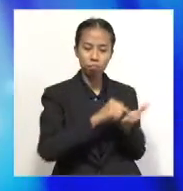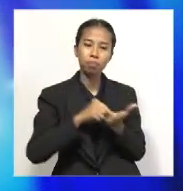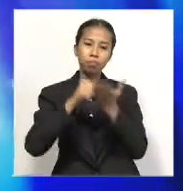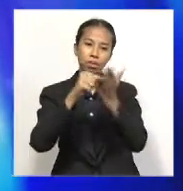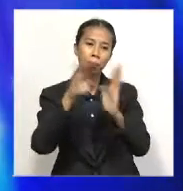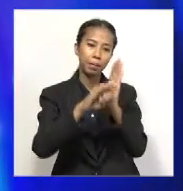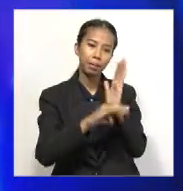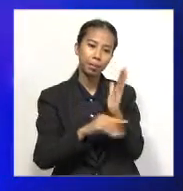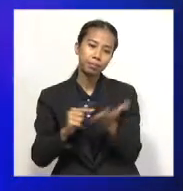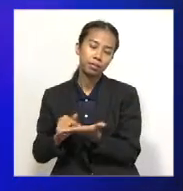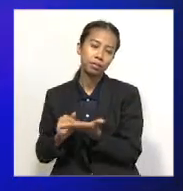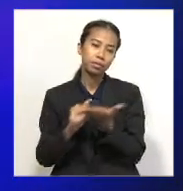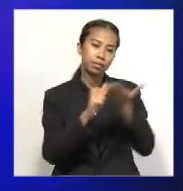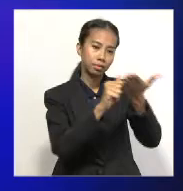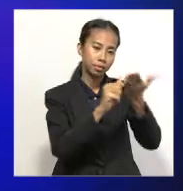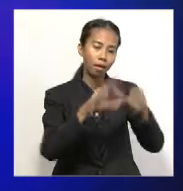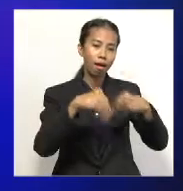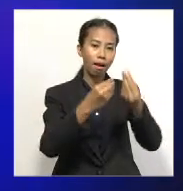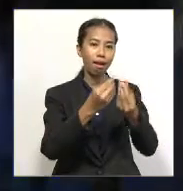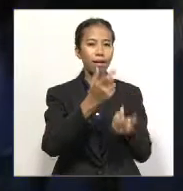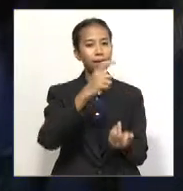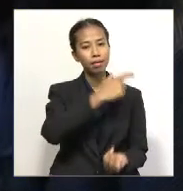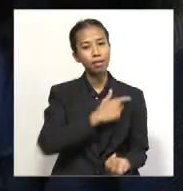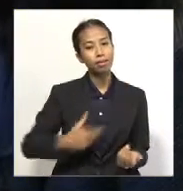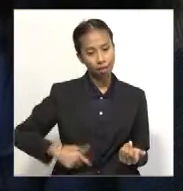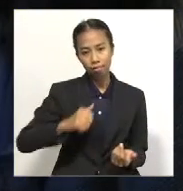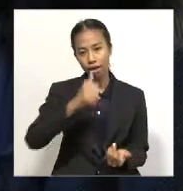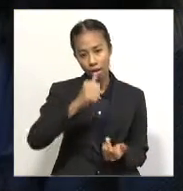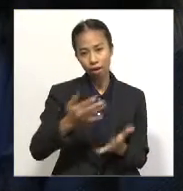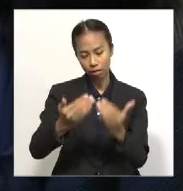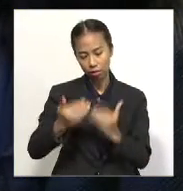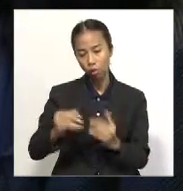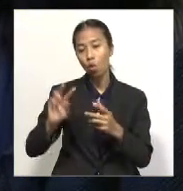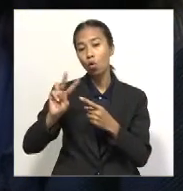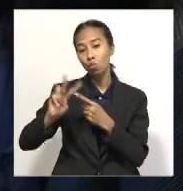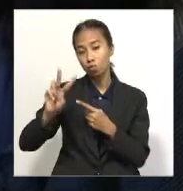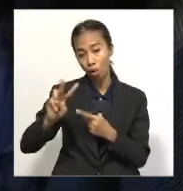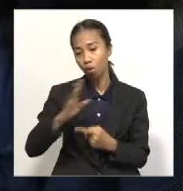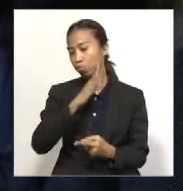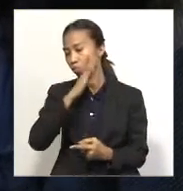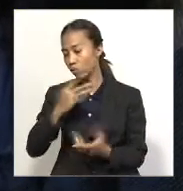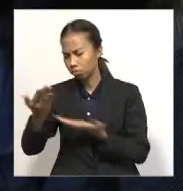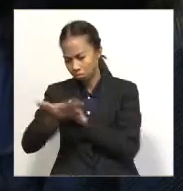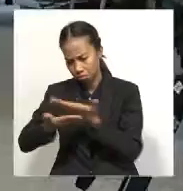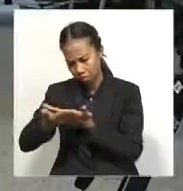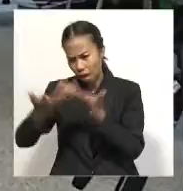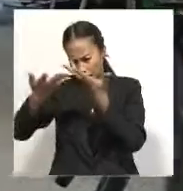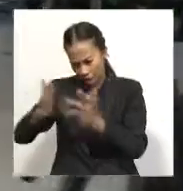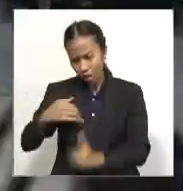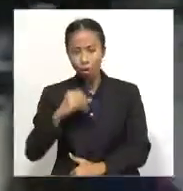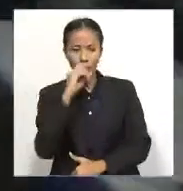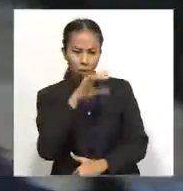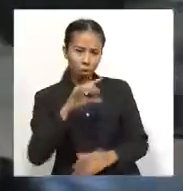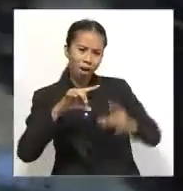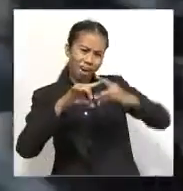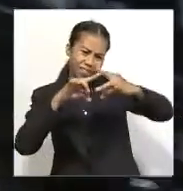การทูลเกล้าทูลกระหม่อมถวายได้ทันทีและแนวทางที่2วินิจฉัยว่าขัดหรือแย้งกับรัฐธรรมนูญแต่เป็นการขัดเฉ